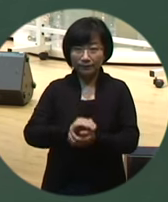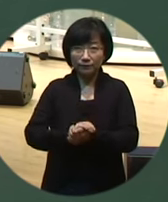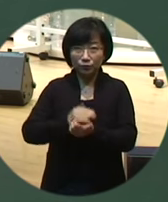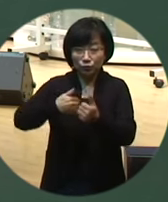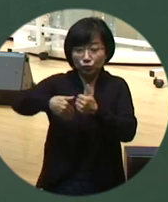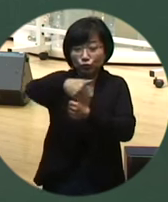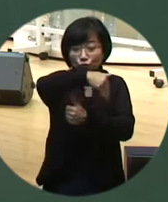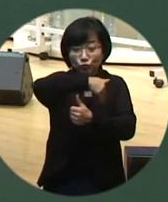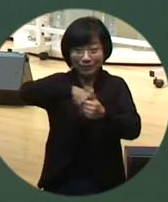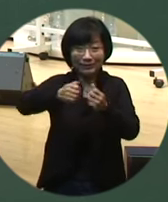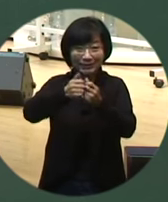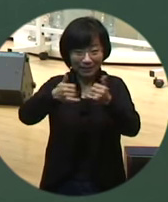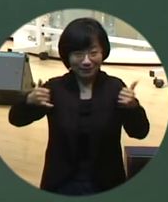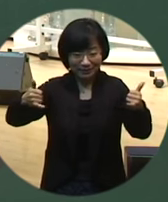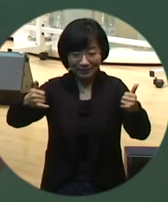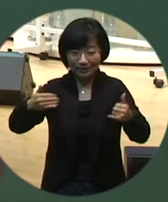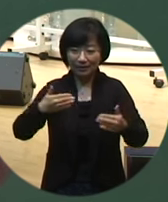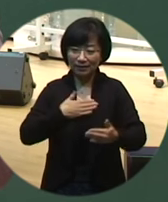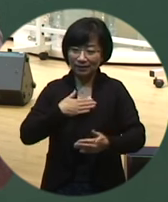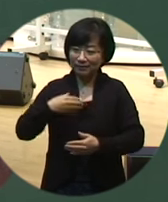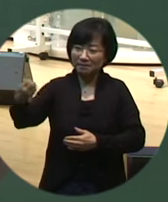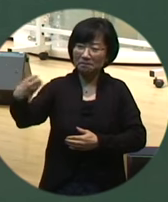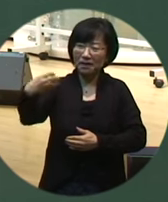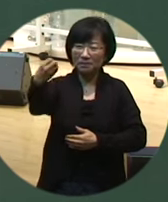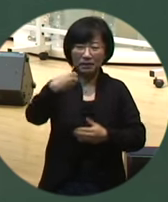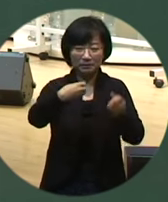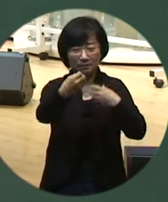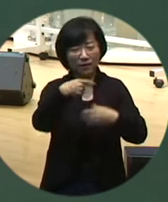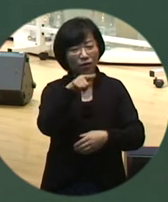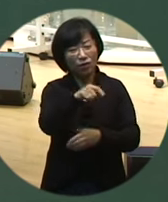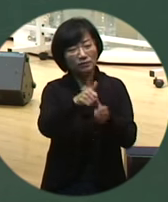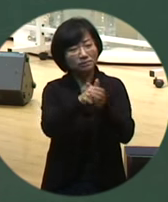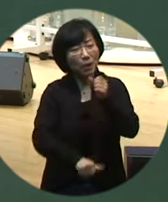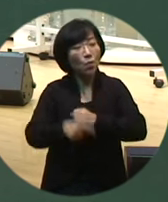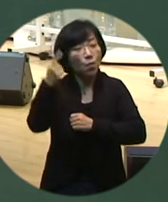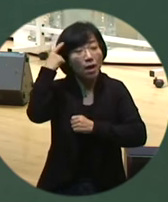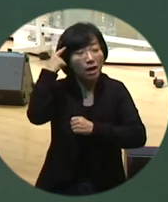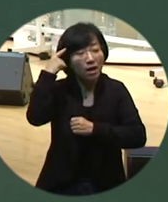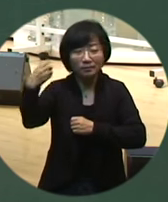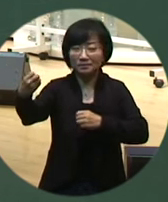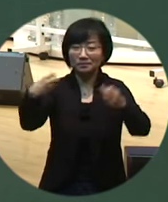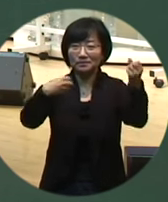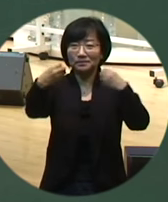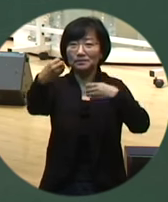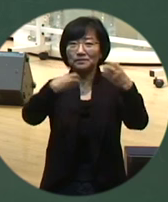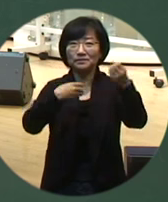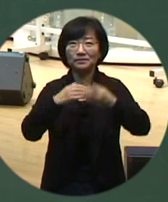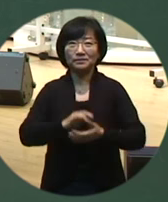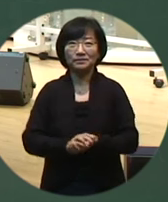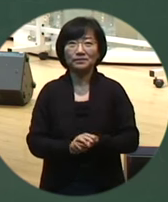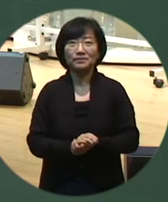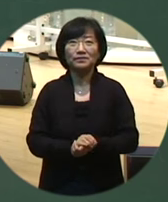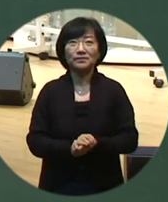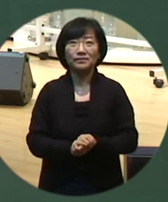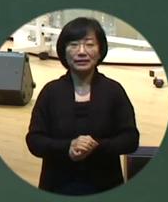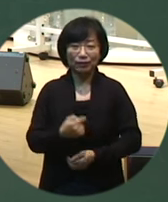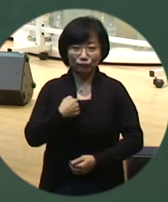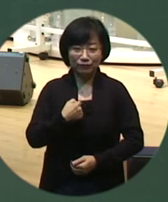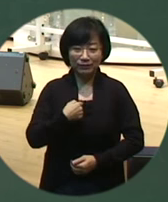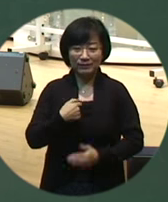원인을 이렇게 분석을 하더라고요. But this is how people all around me began to analyze the reason why I had failed. 제 가정